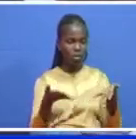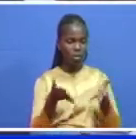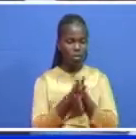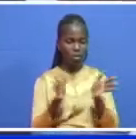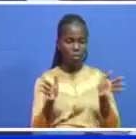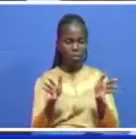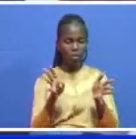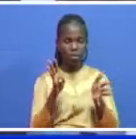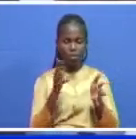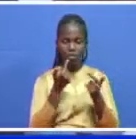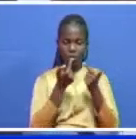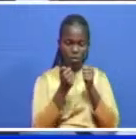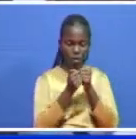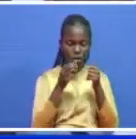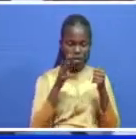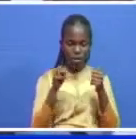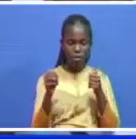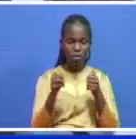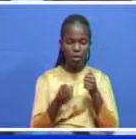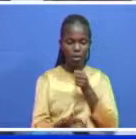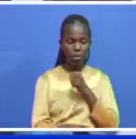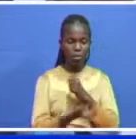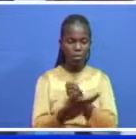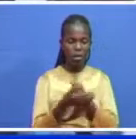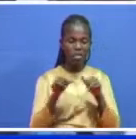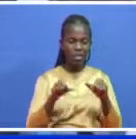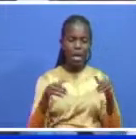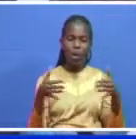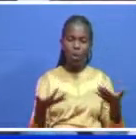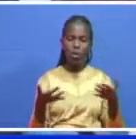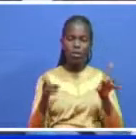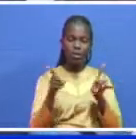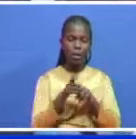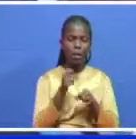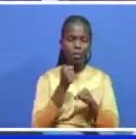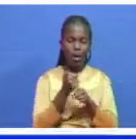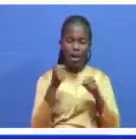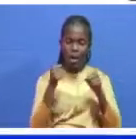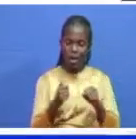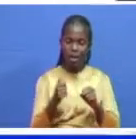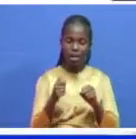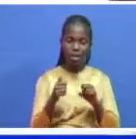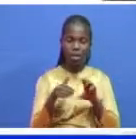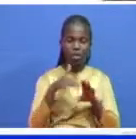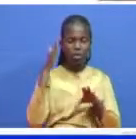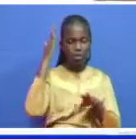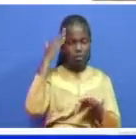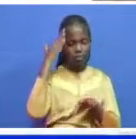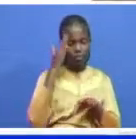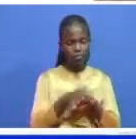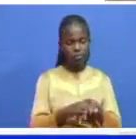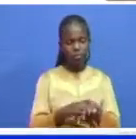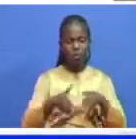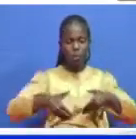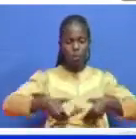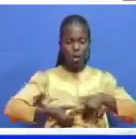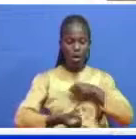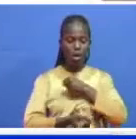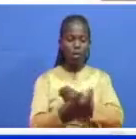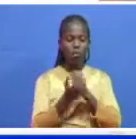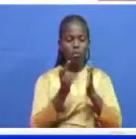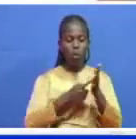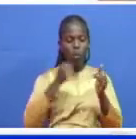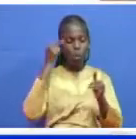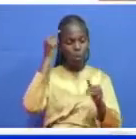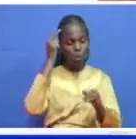mo tumatayon tumakuikala mbaka lama kabingwa skulu na undu maino kuiki ya viti masomo ni mo ndini wachathiki ya mwika ni madhudo kuiki ya viti masomo ni